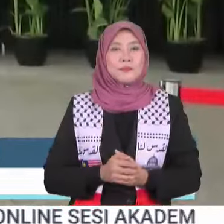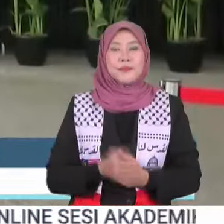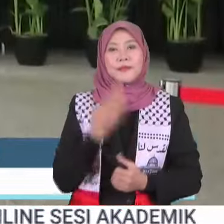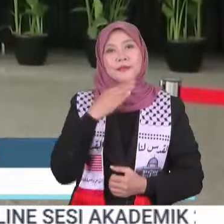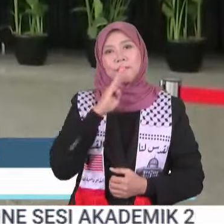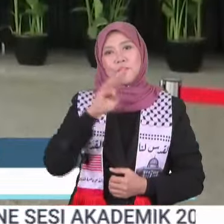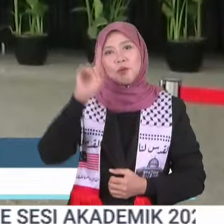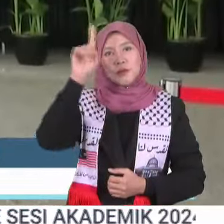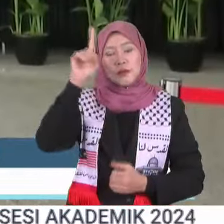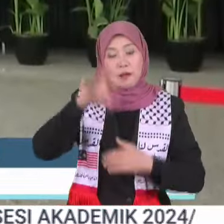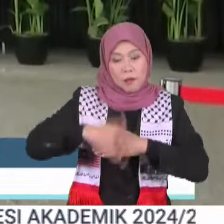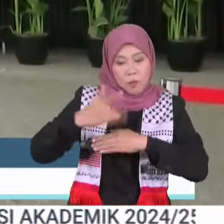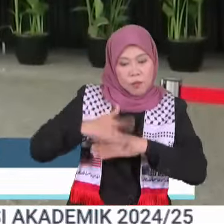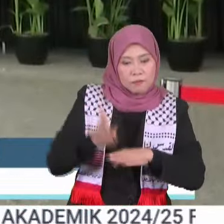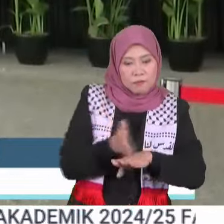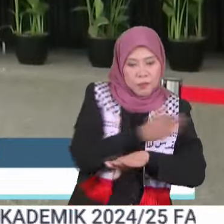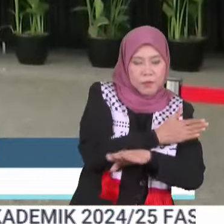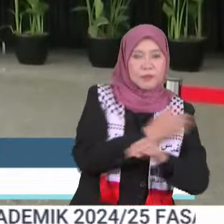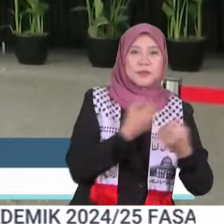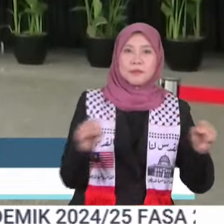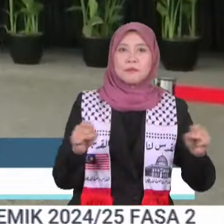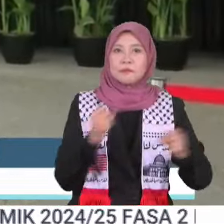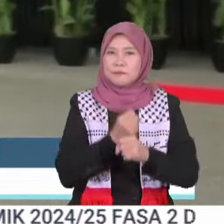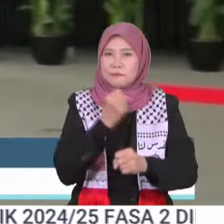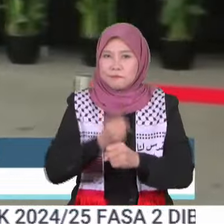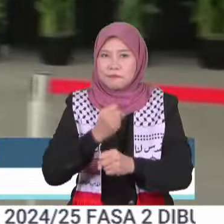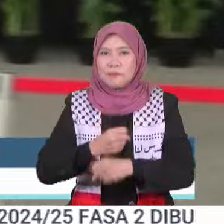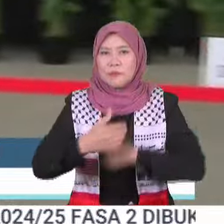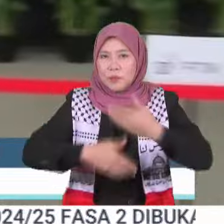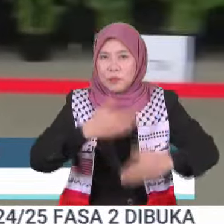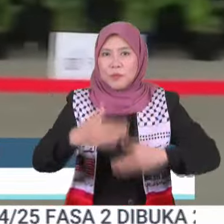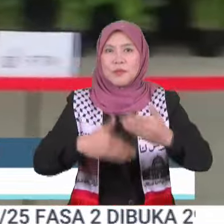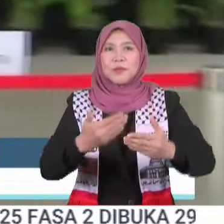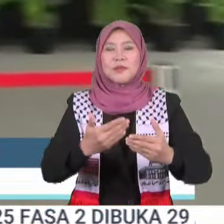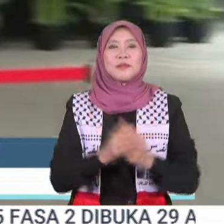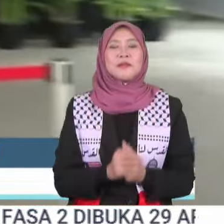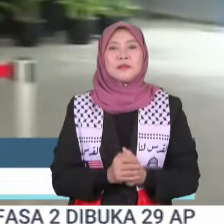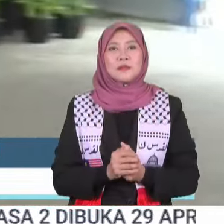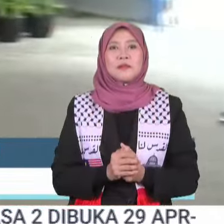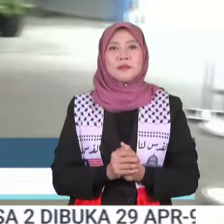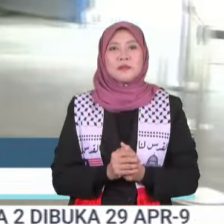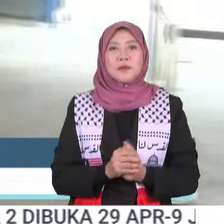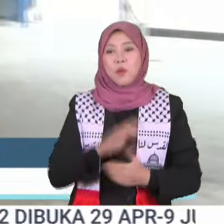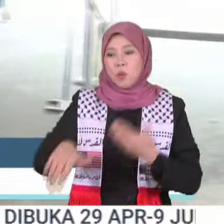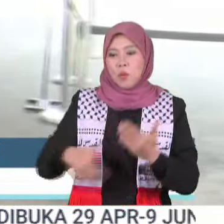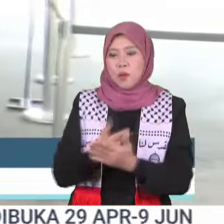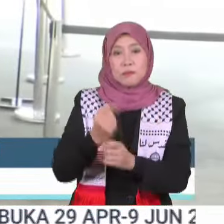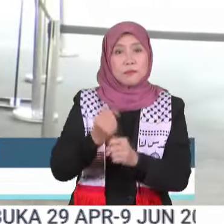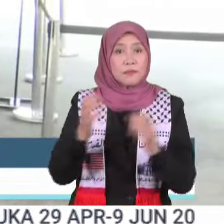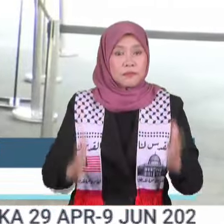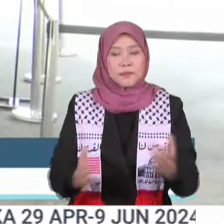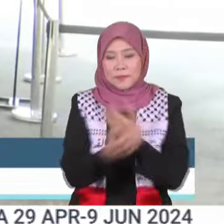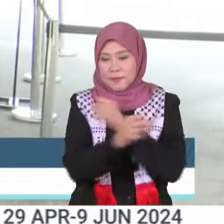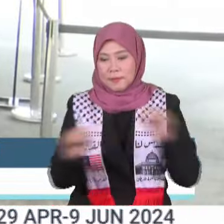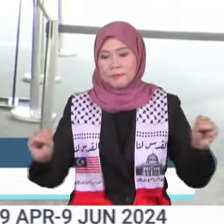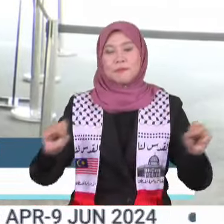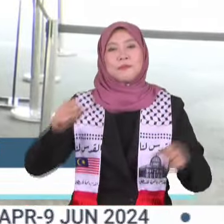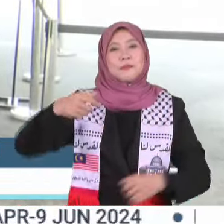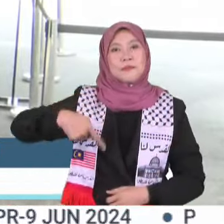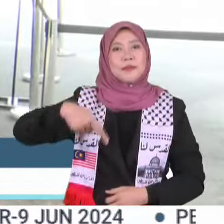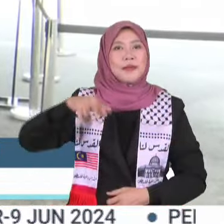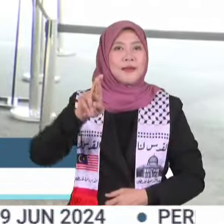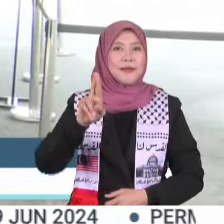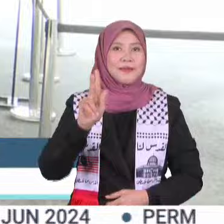kami setiap benda pada awal April itu kita dah melaksanakan gerak kerja menyempurnakan sudara jentera untuk melaksanakan PRK pada kali